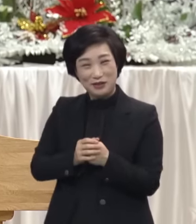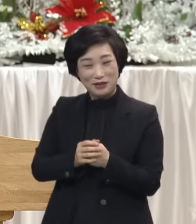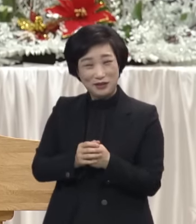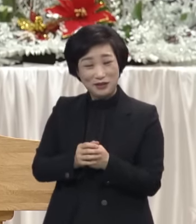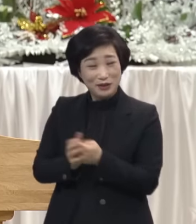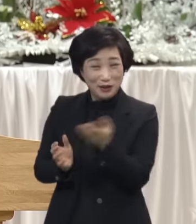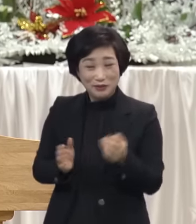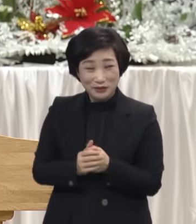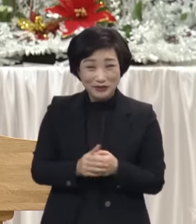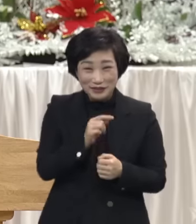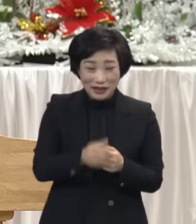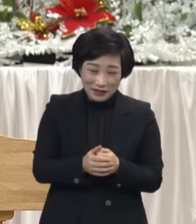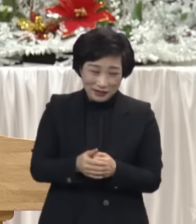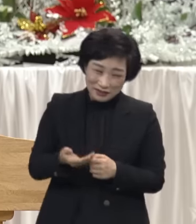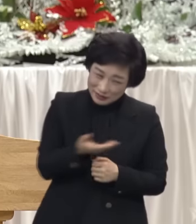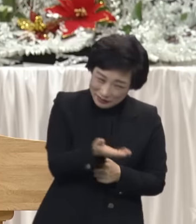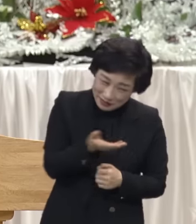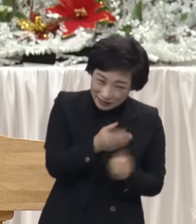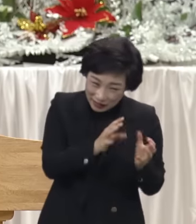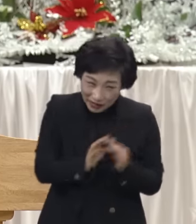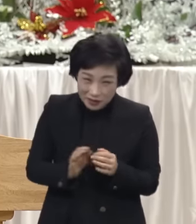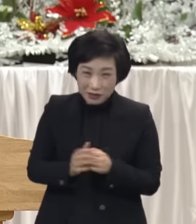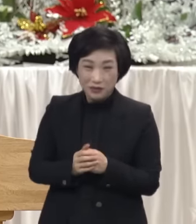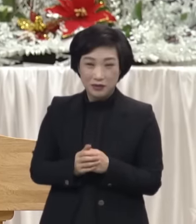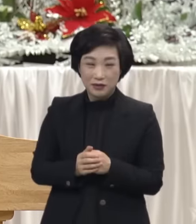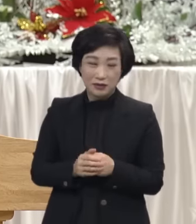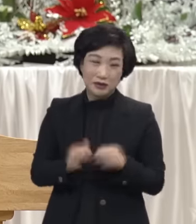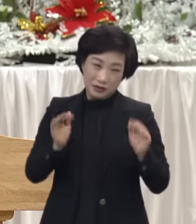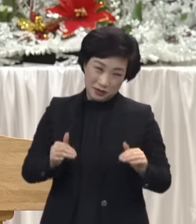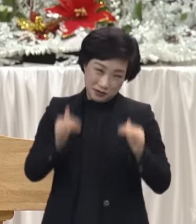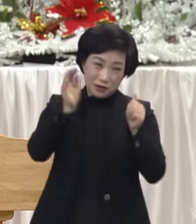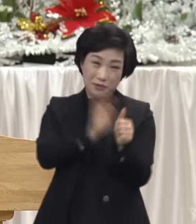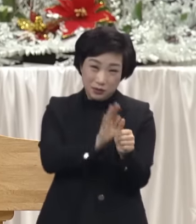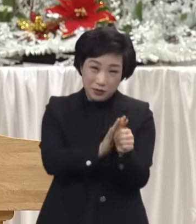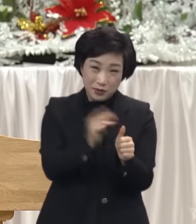잘 자라게. 가리는